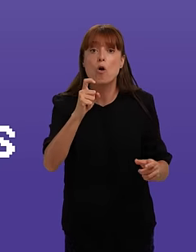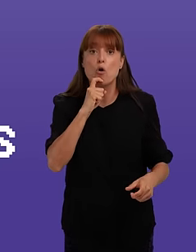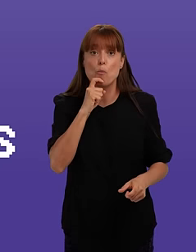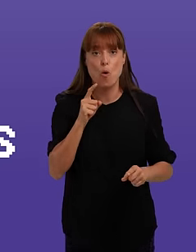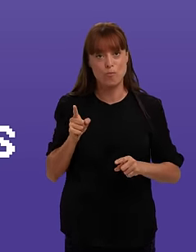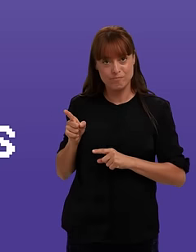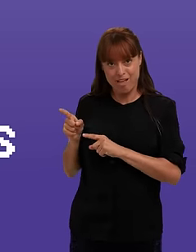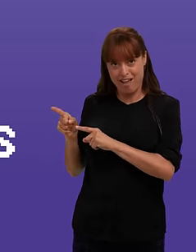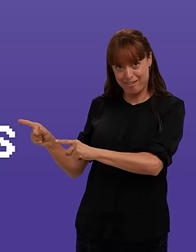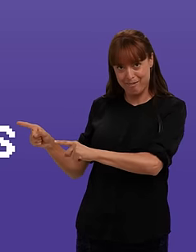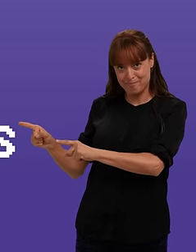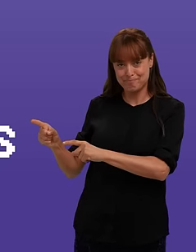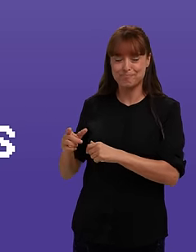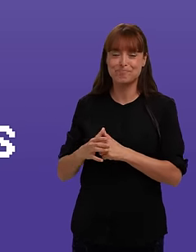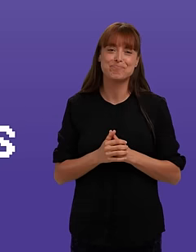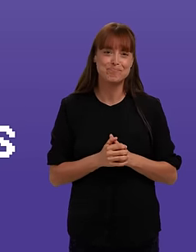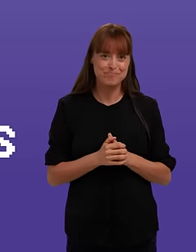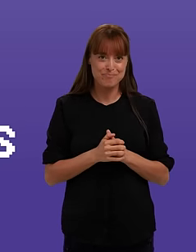bonoculturajoven.gob.es.